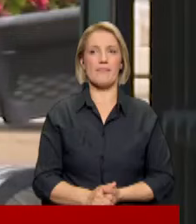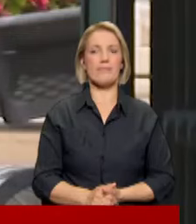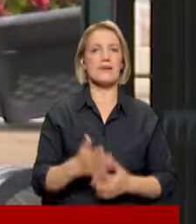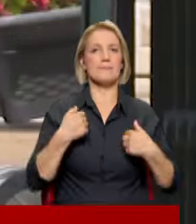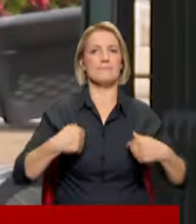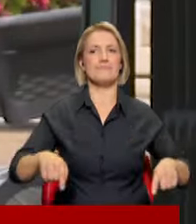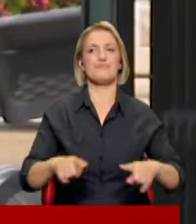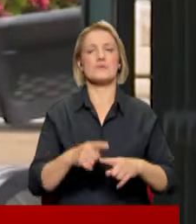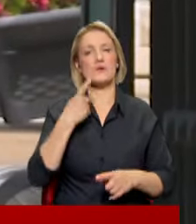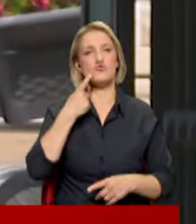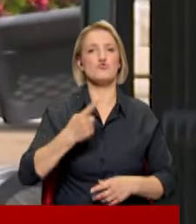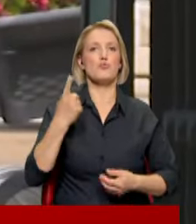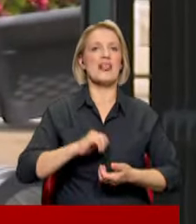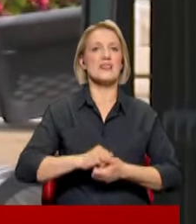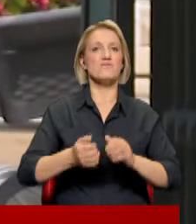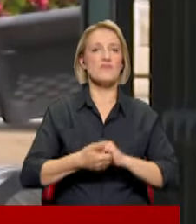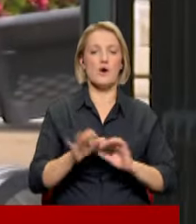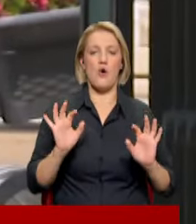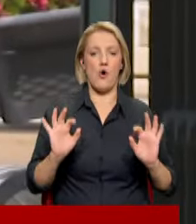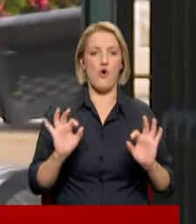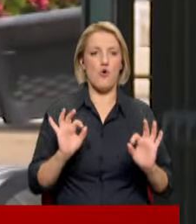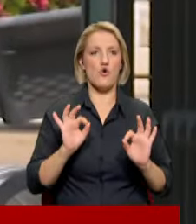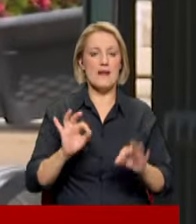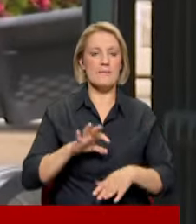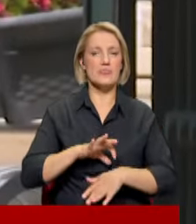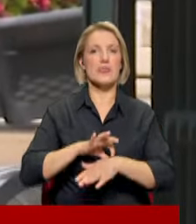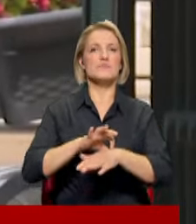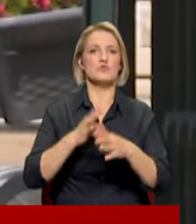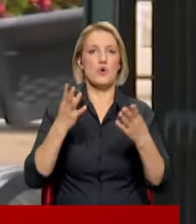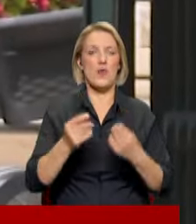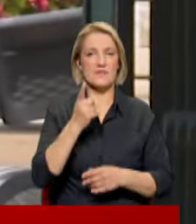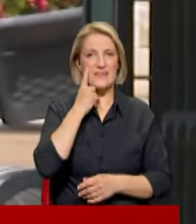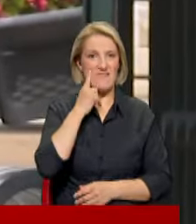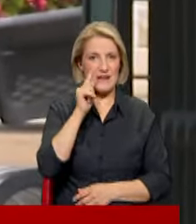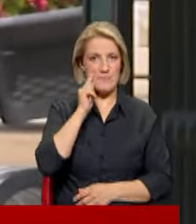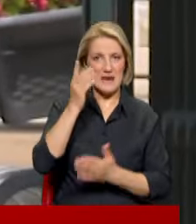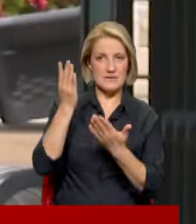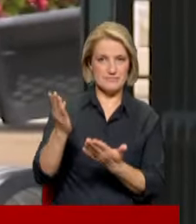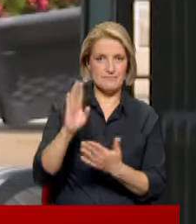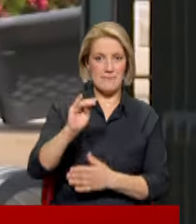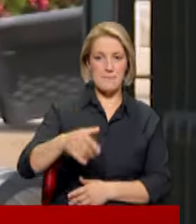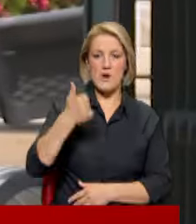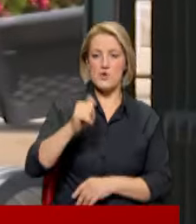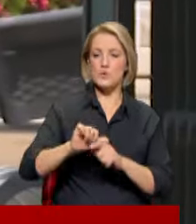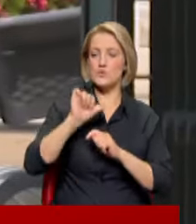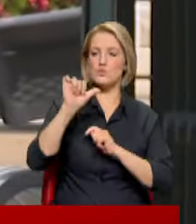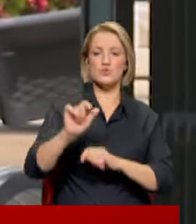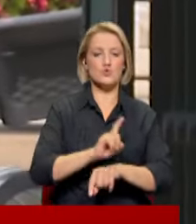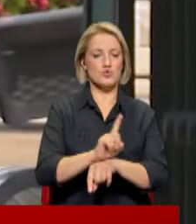Bizim Cumhur İttifakı'nın önemli bir temsilcisi olarak Devlet Bey'le uzun bir